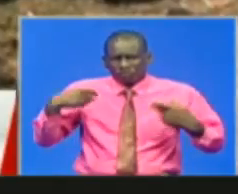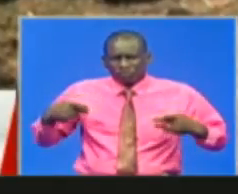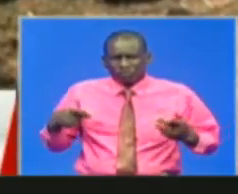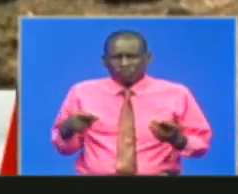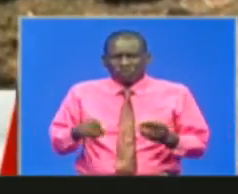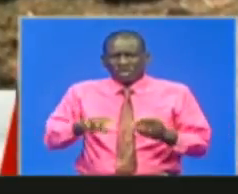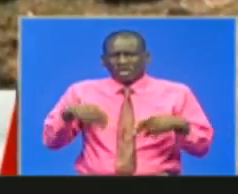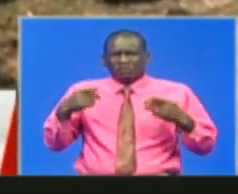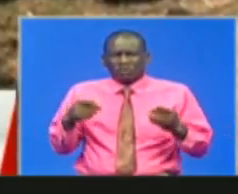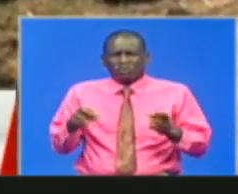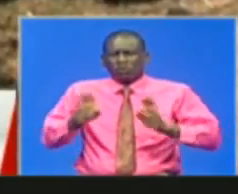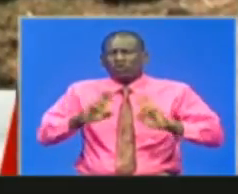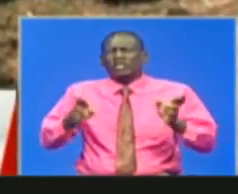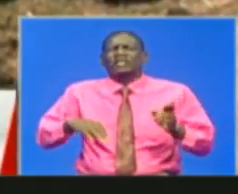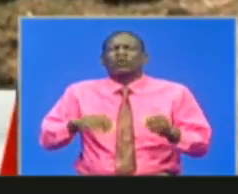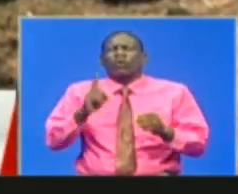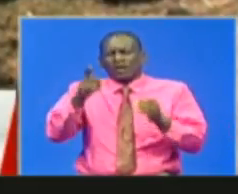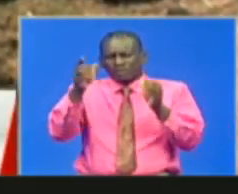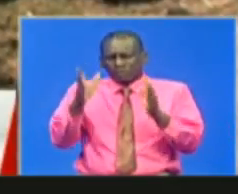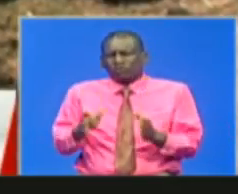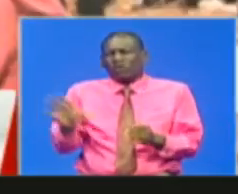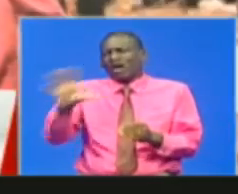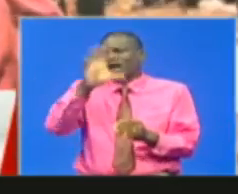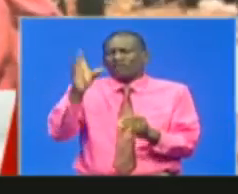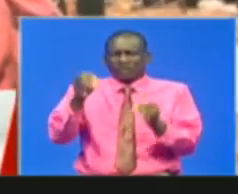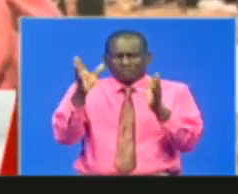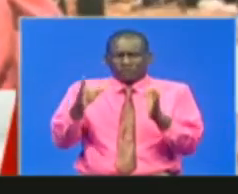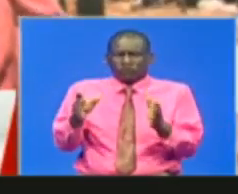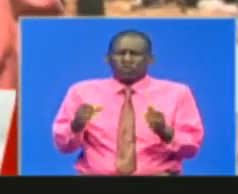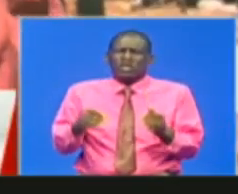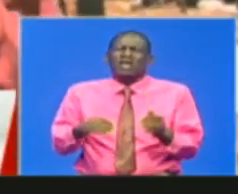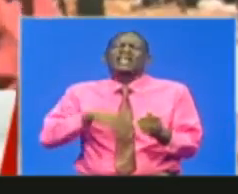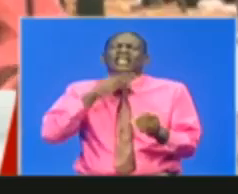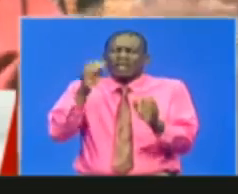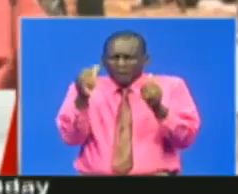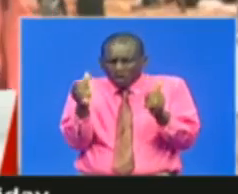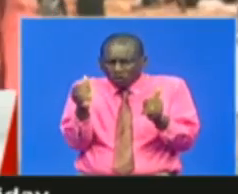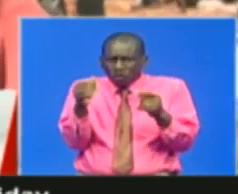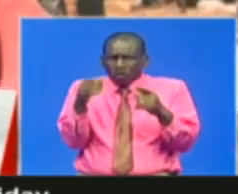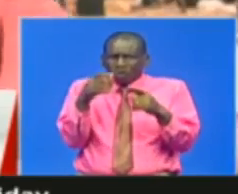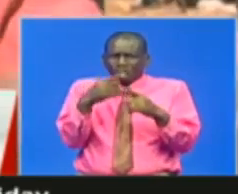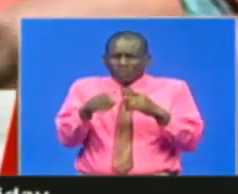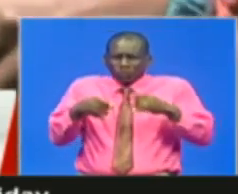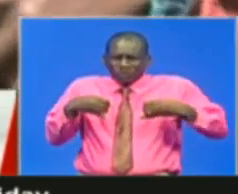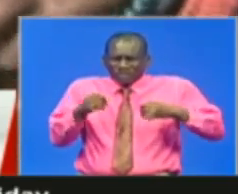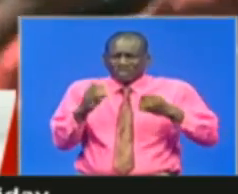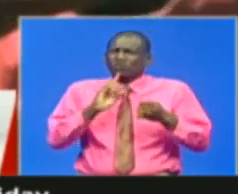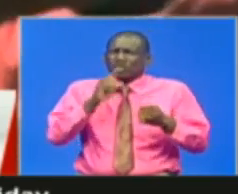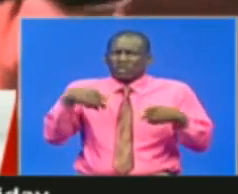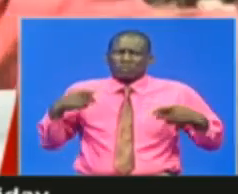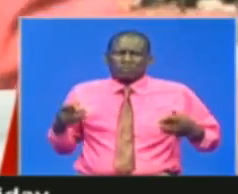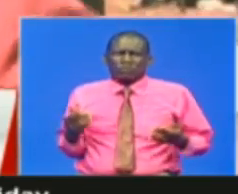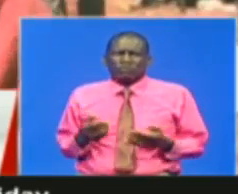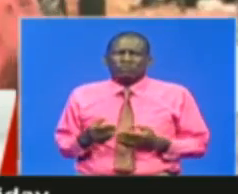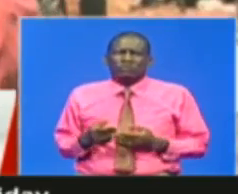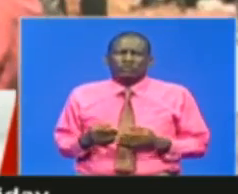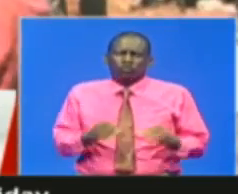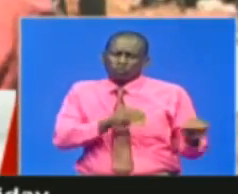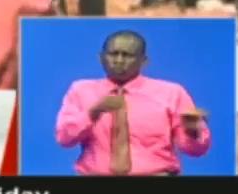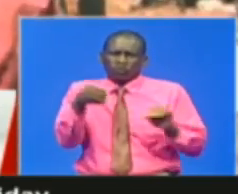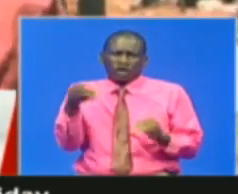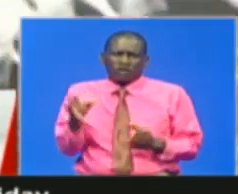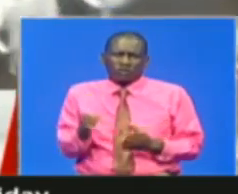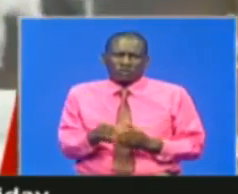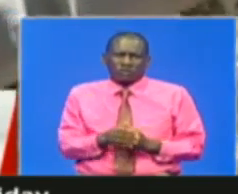wengine wameshakata. Mtu mmoja wa Afrika alikuwa bado hajakata roho. Ndio alikuwa anajaribu kumwambia watu watoke